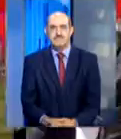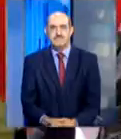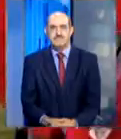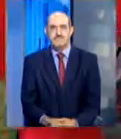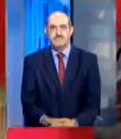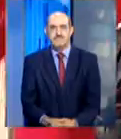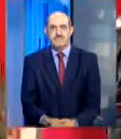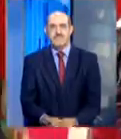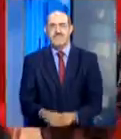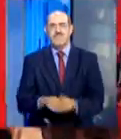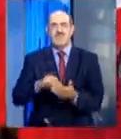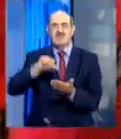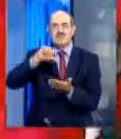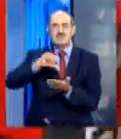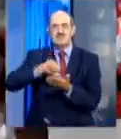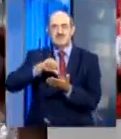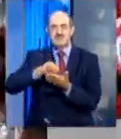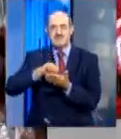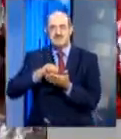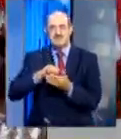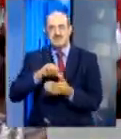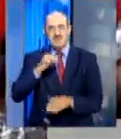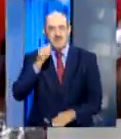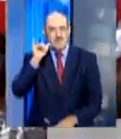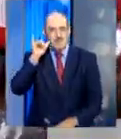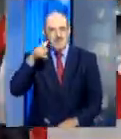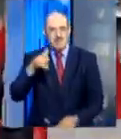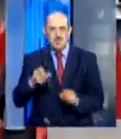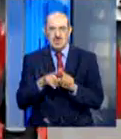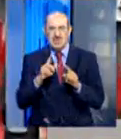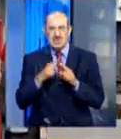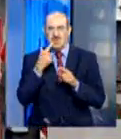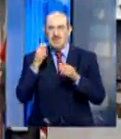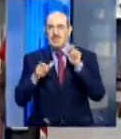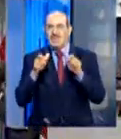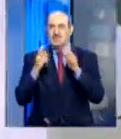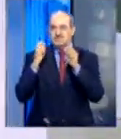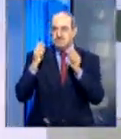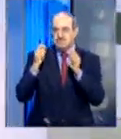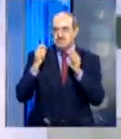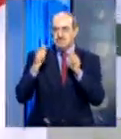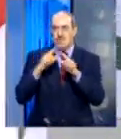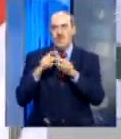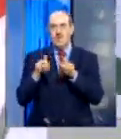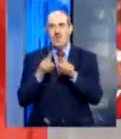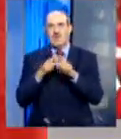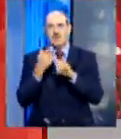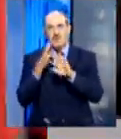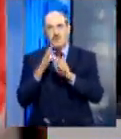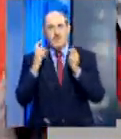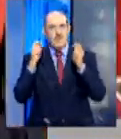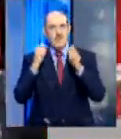من قلب العاصمة الأوروبية بروكسل تتعالى هذه الأصوات لنشطاء الريف من منفاهم هذا، وهم يستذكرون